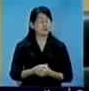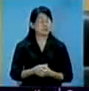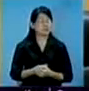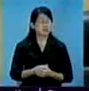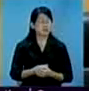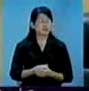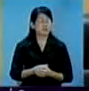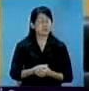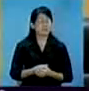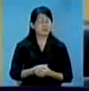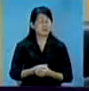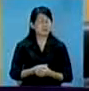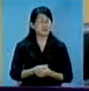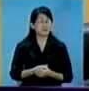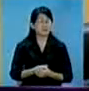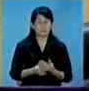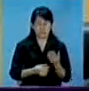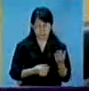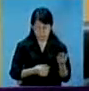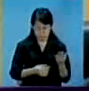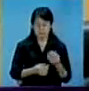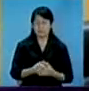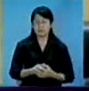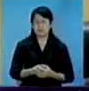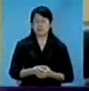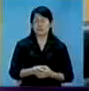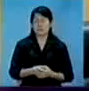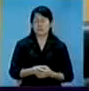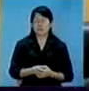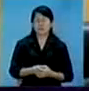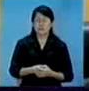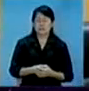จะให้ตอบตอนนี้เลยไหมครับเชิญครับ